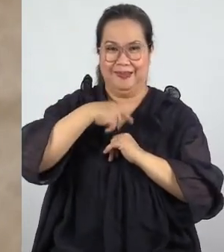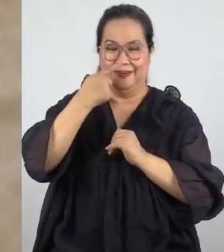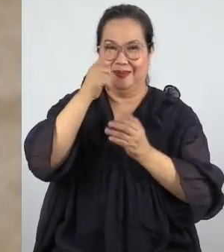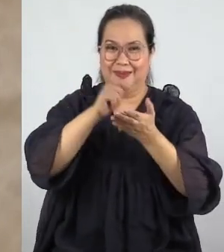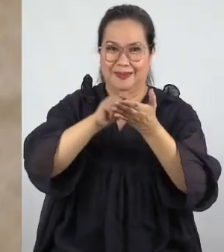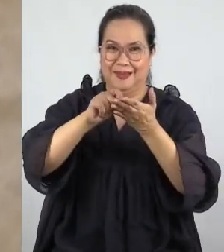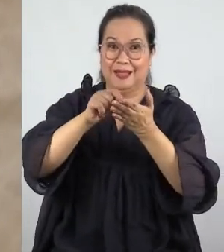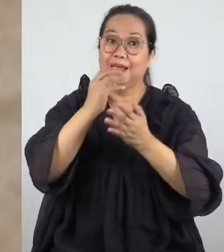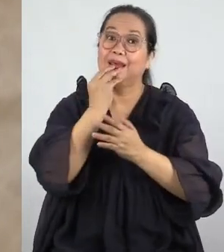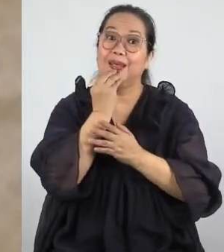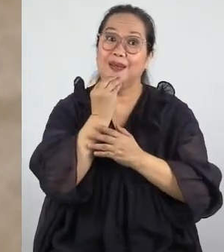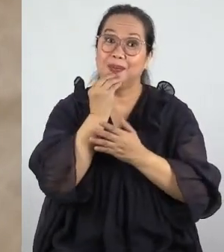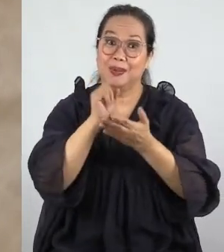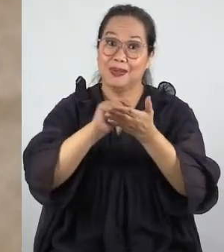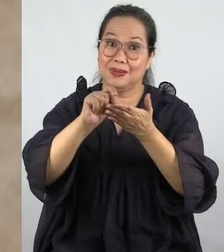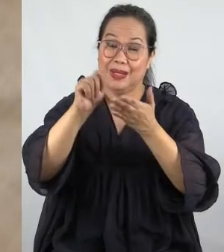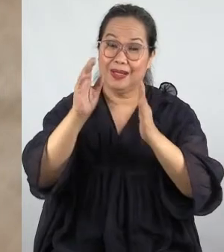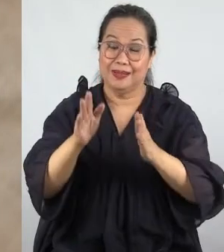ng Hebrews,